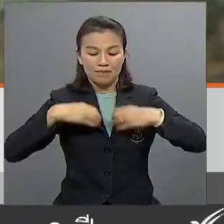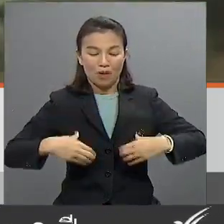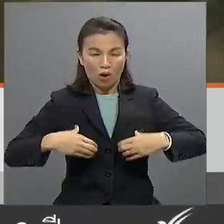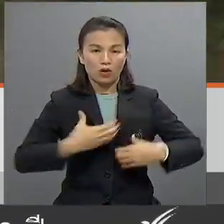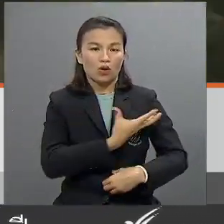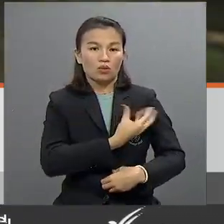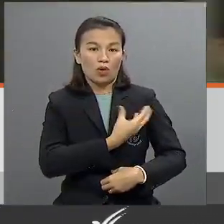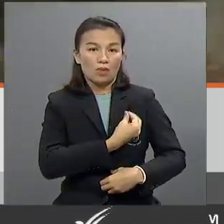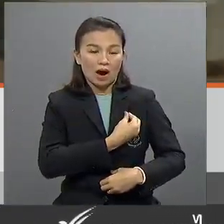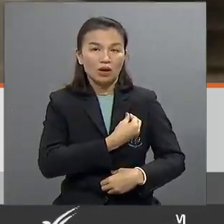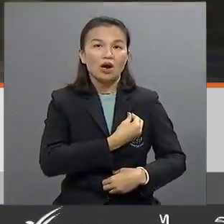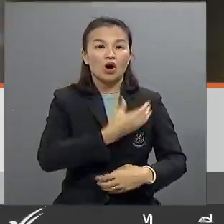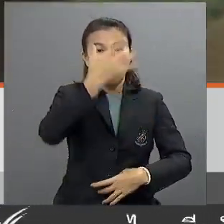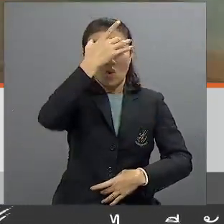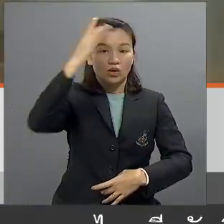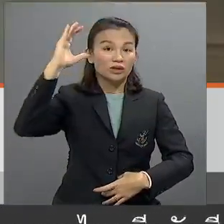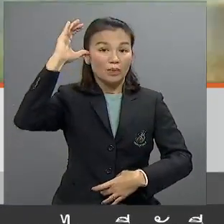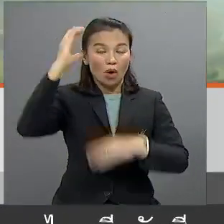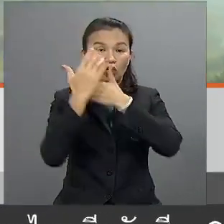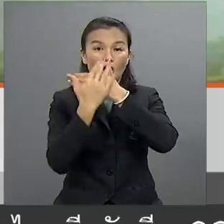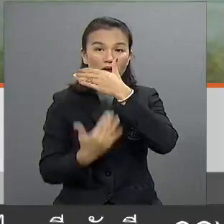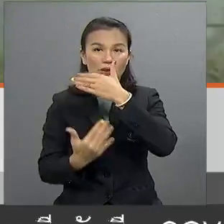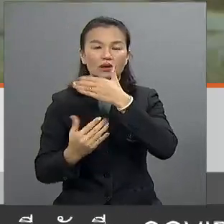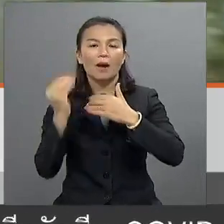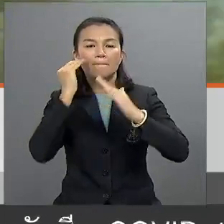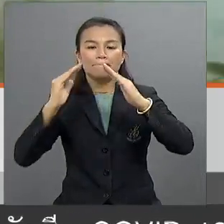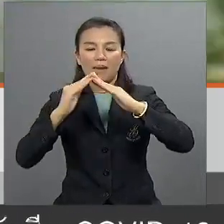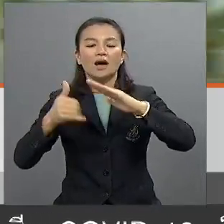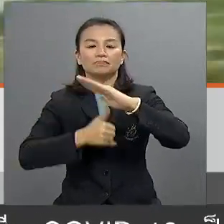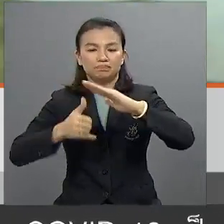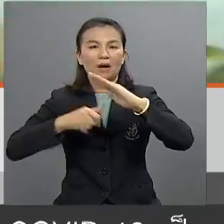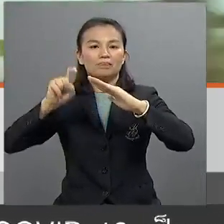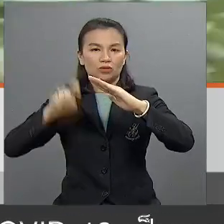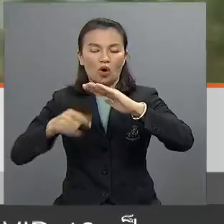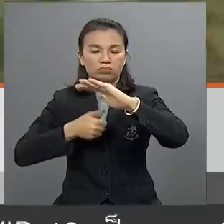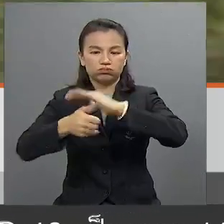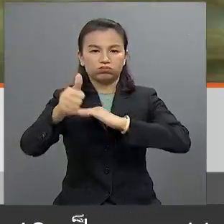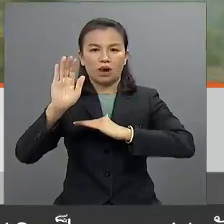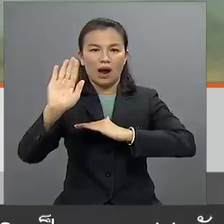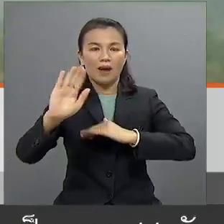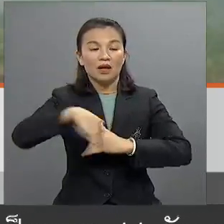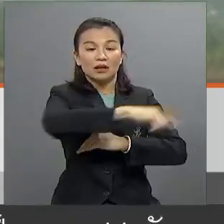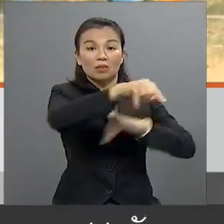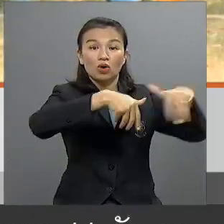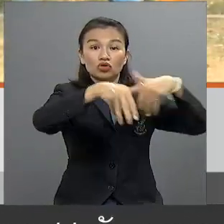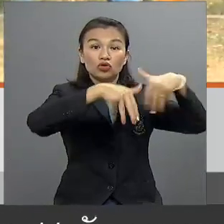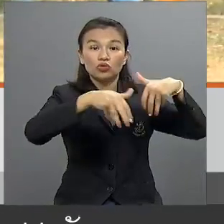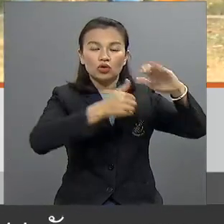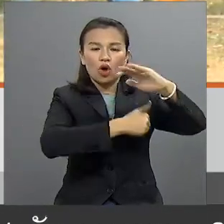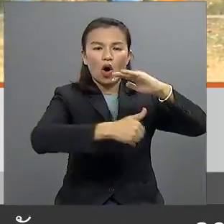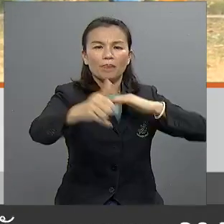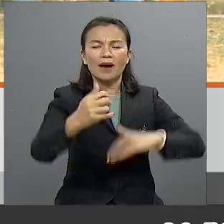รงดกิจกรรมออกนอกอาคารทุกชนิดส่วนประชาชนทั่วไปควรงดกิจกรรมนอกอาคารที่ใช้แรงหนักหรือว่าเป็นเวลาน